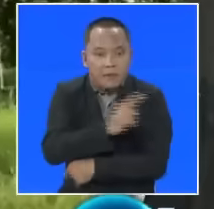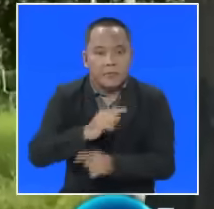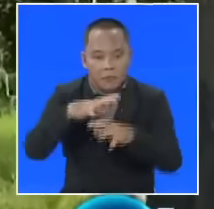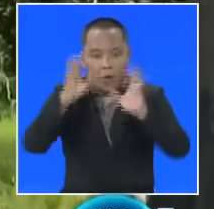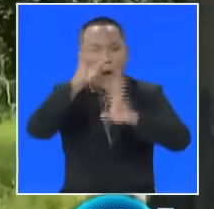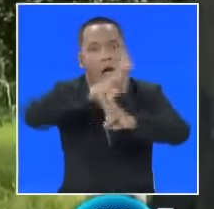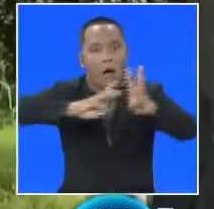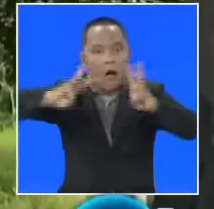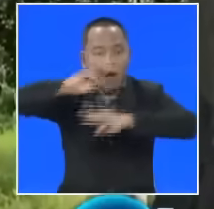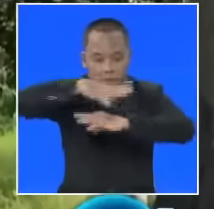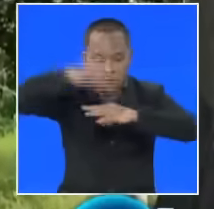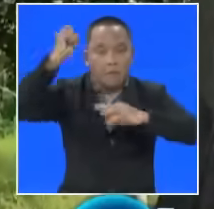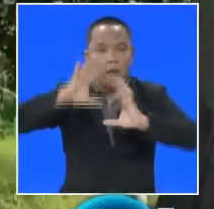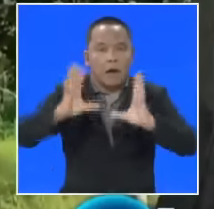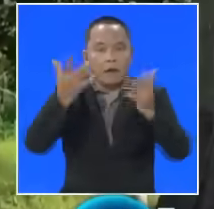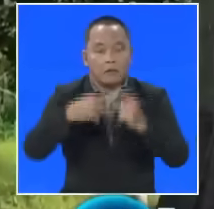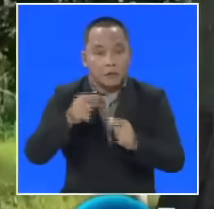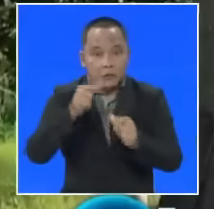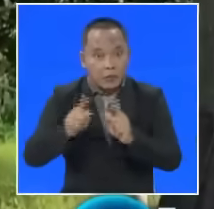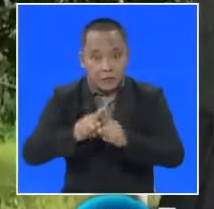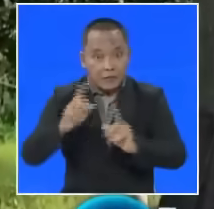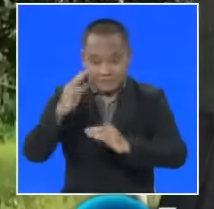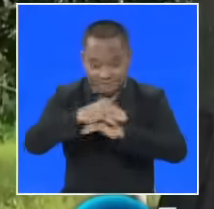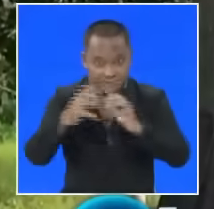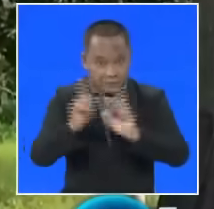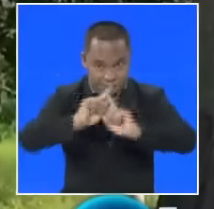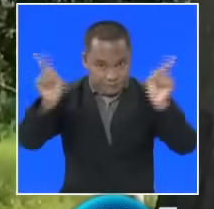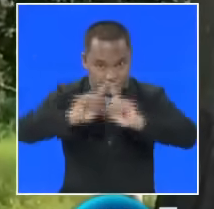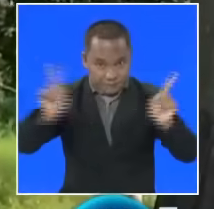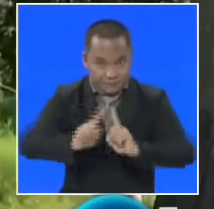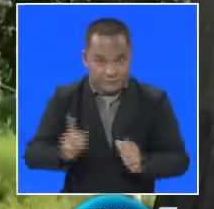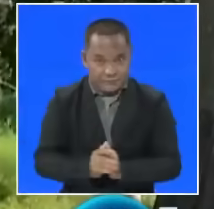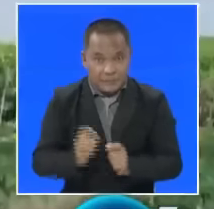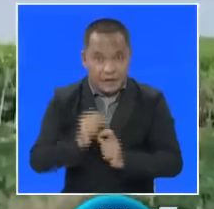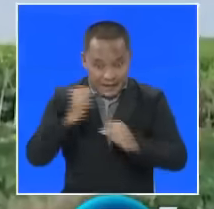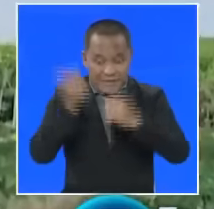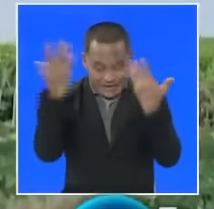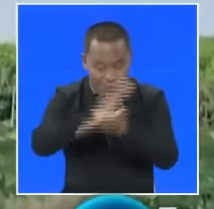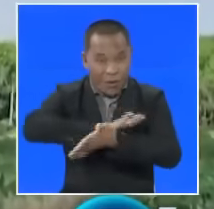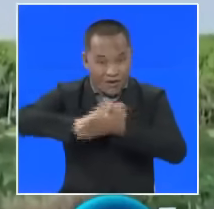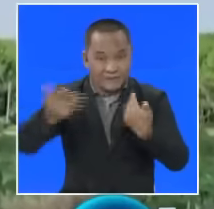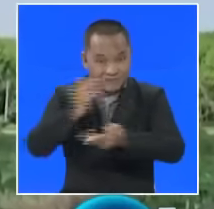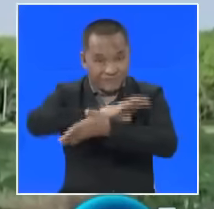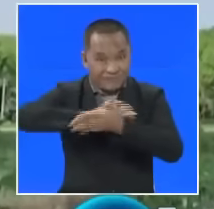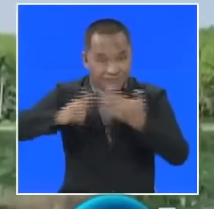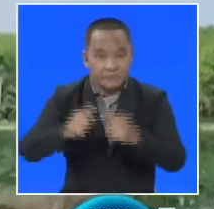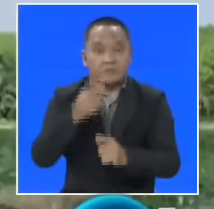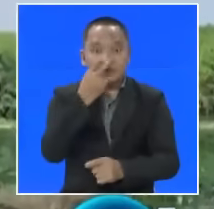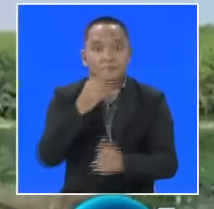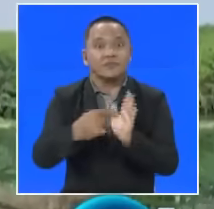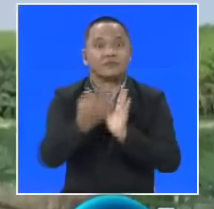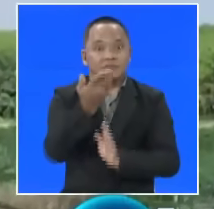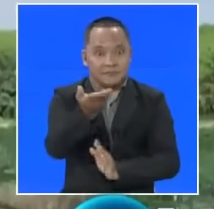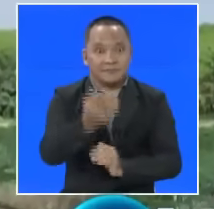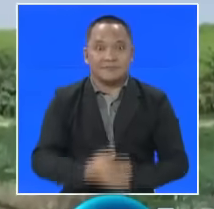เหลือเลยค่ะเอาไปหมดเลย คืออันนี้ไม่ได้อยู่ในระหว่างการก่อสร้างใช่ไหม ไม่ใช่ไม่ใช่เขาสร้างเสร็จแล้ว เอาเหรอคะ นี่ไงเห็